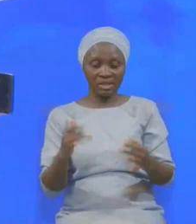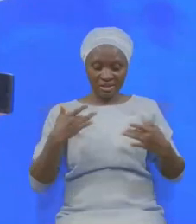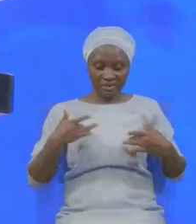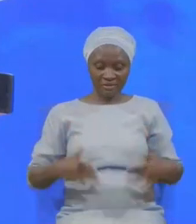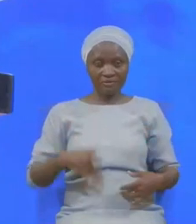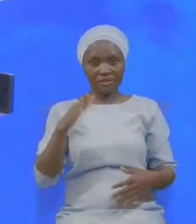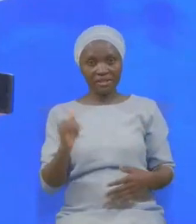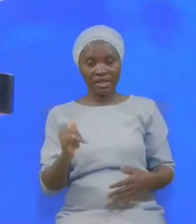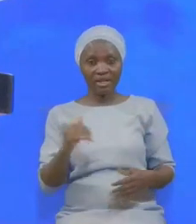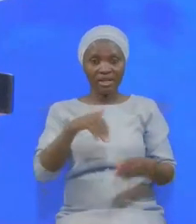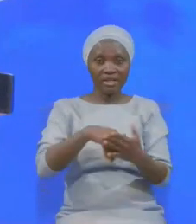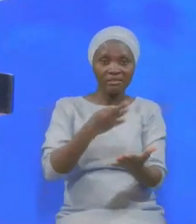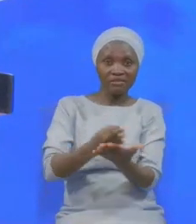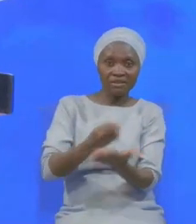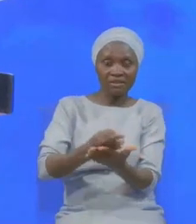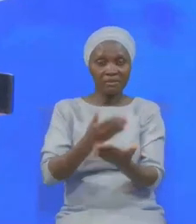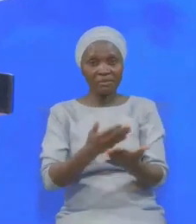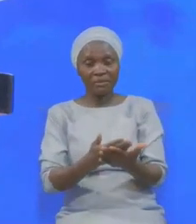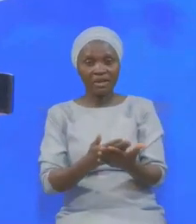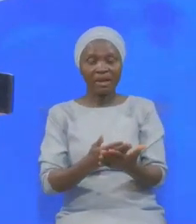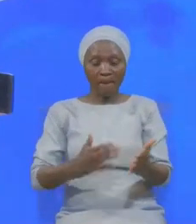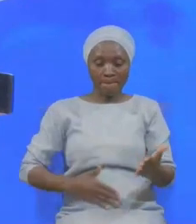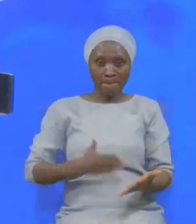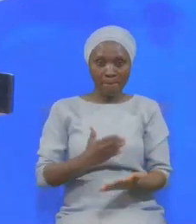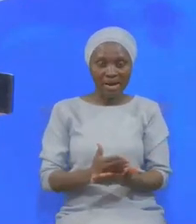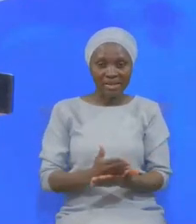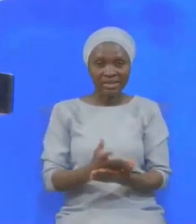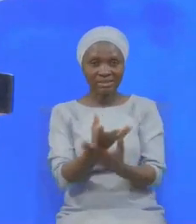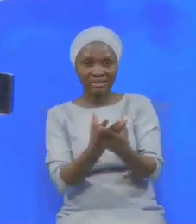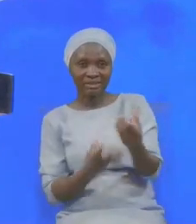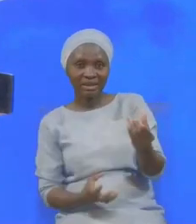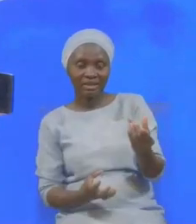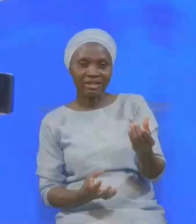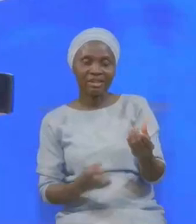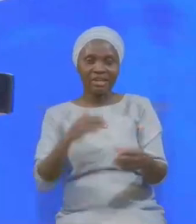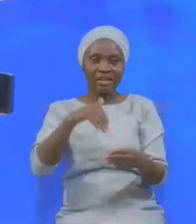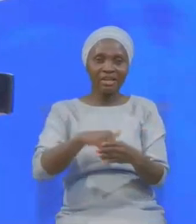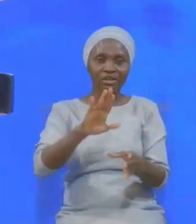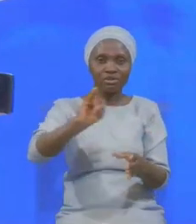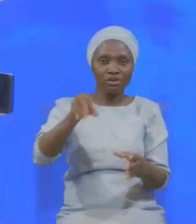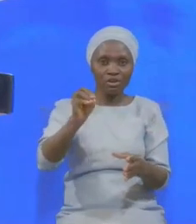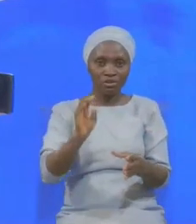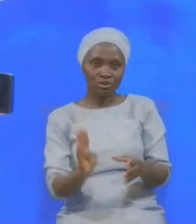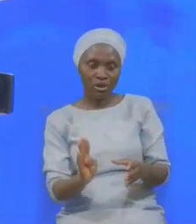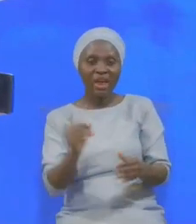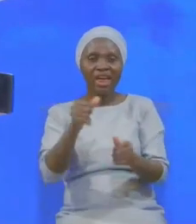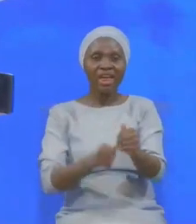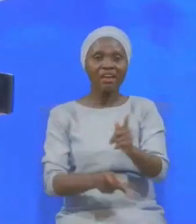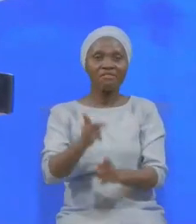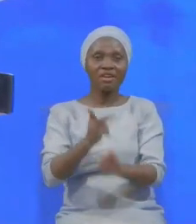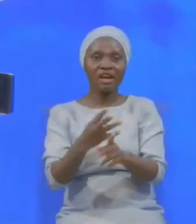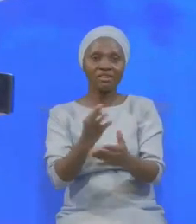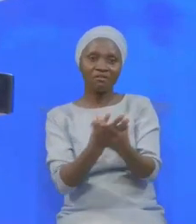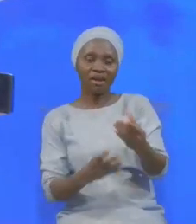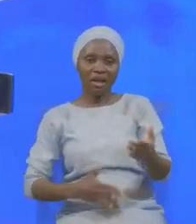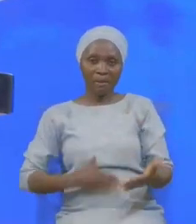stérilité dans les finances, une stérilité dans de quoi manger, stérilité comme le